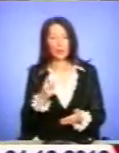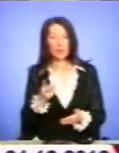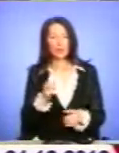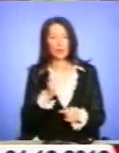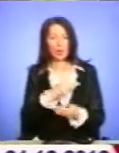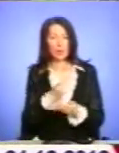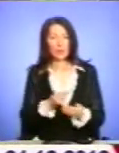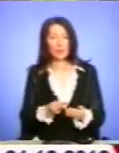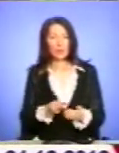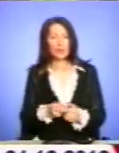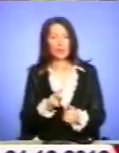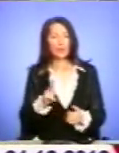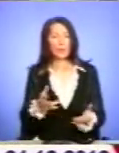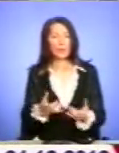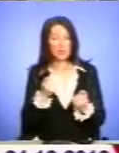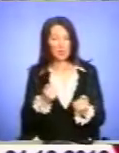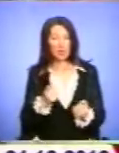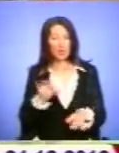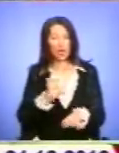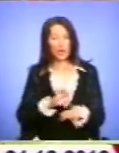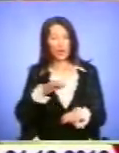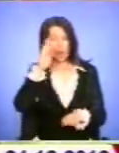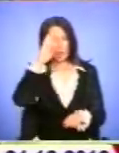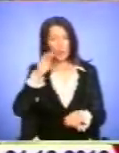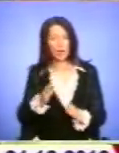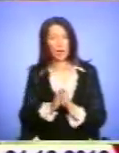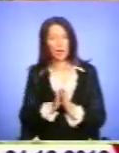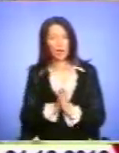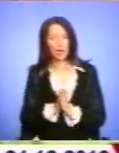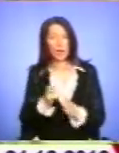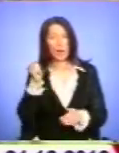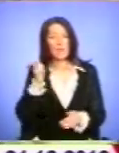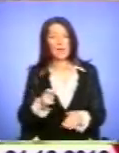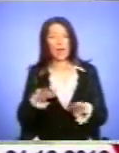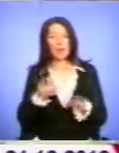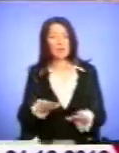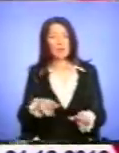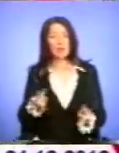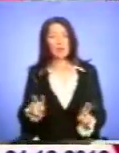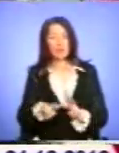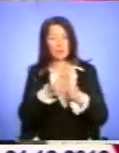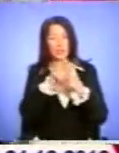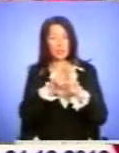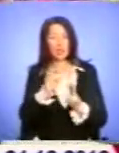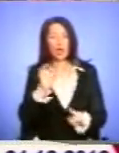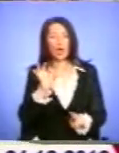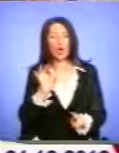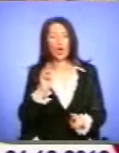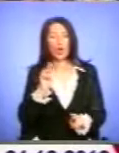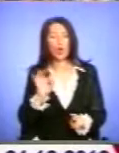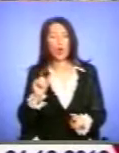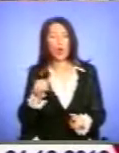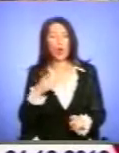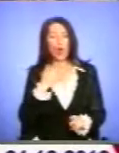Щоб підтримати хворого Андрійка і закликати усіх до благодійності, приїхав місцева зірка шоу «Голос країни діти» Ромчик